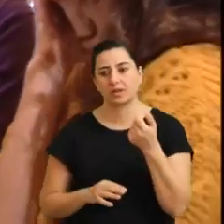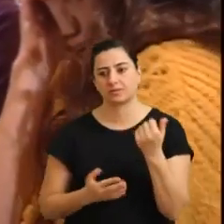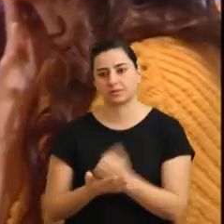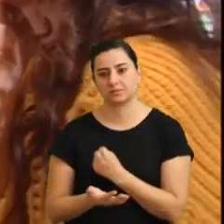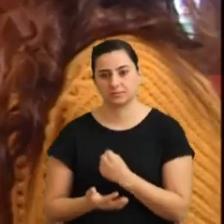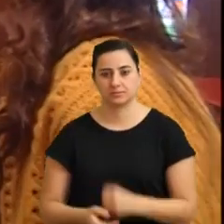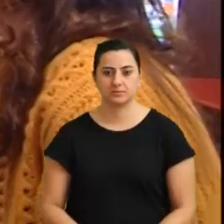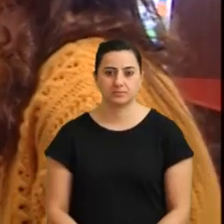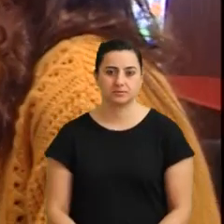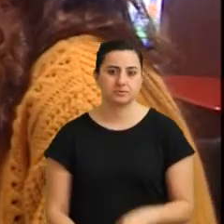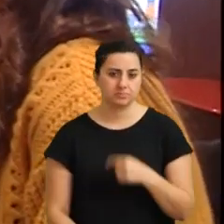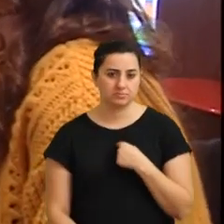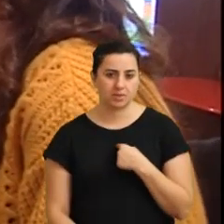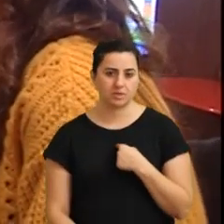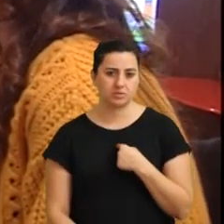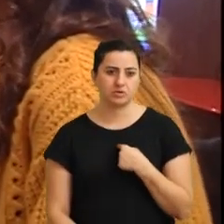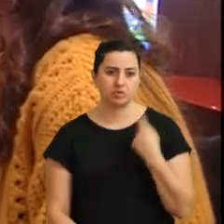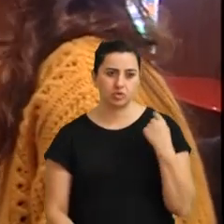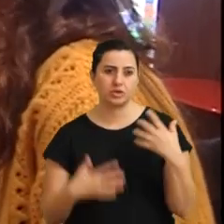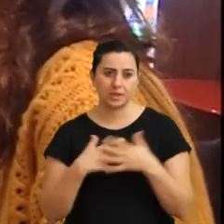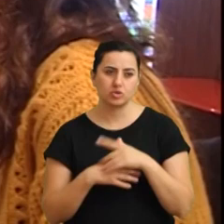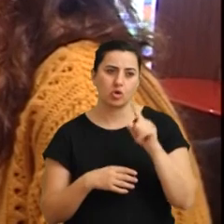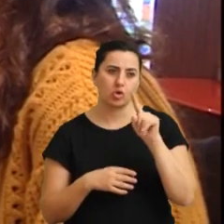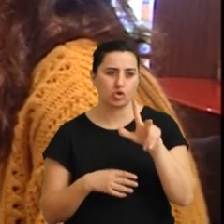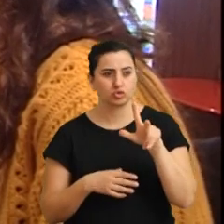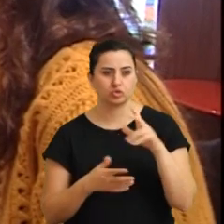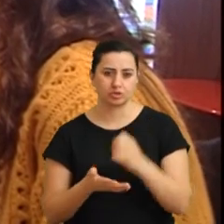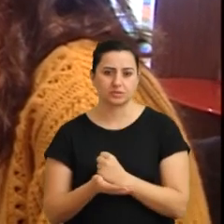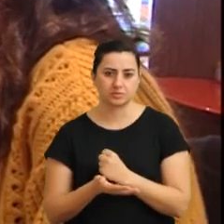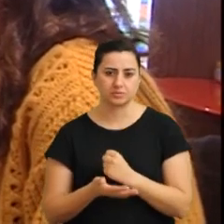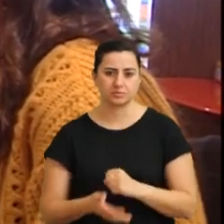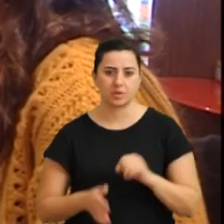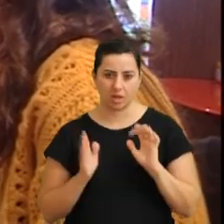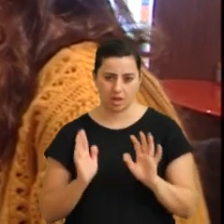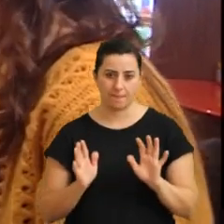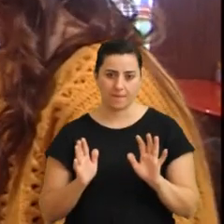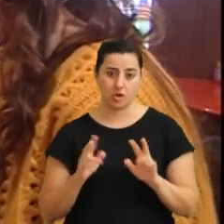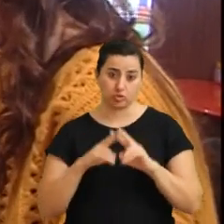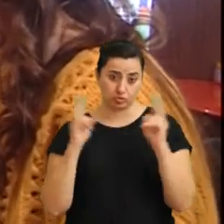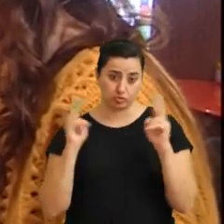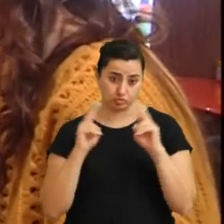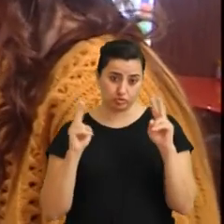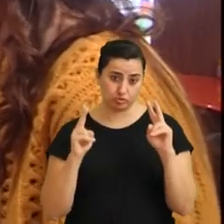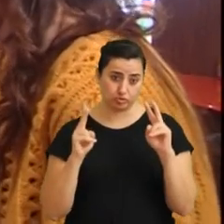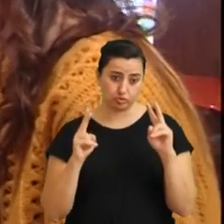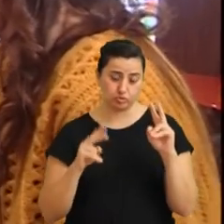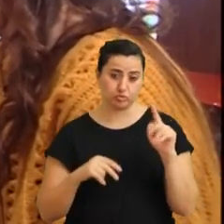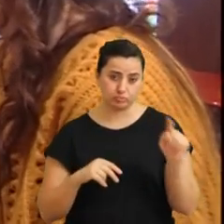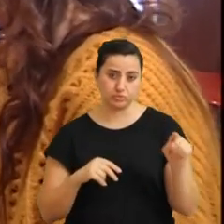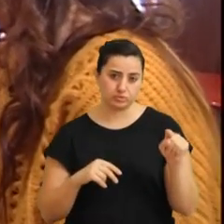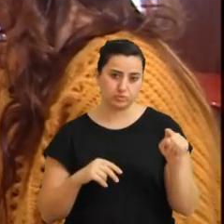kazandım. 16 gece. Lira. 16 ben, lira. Ben de dün gece 13 lira kazandım. 13 lira. Ama gündüz lira. Burada dükkan